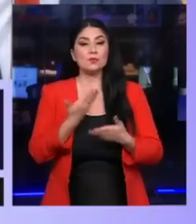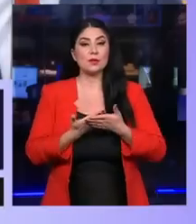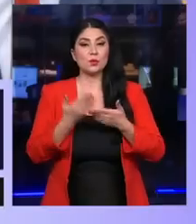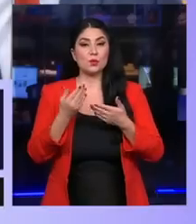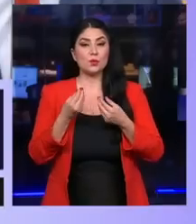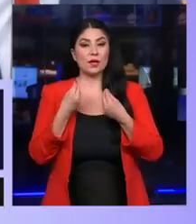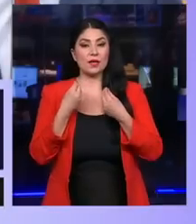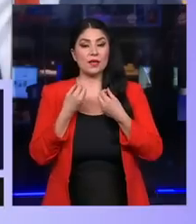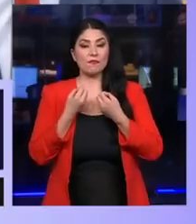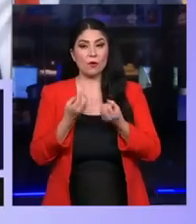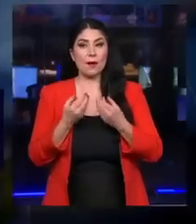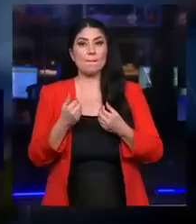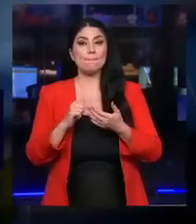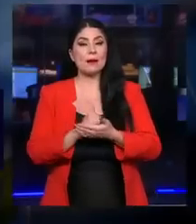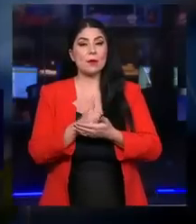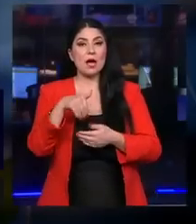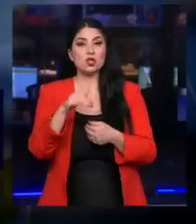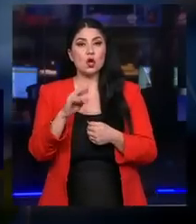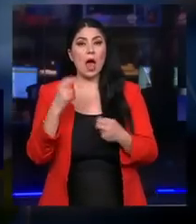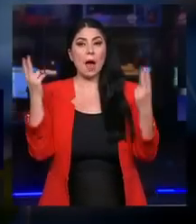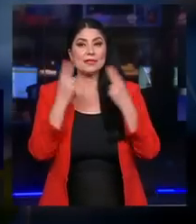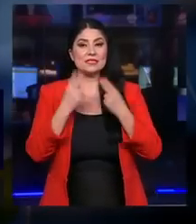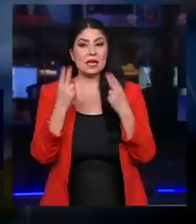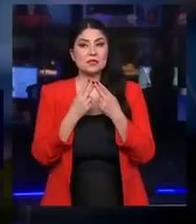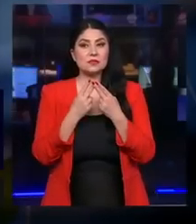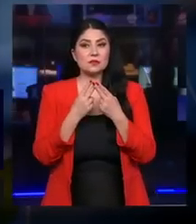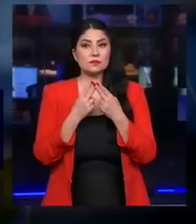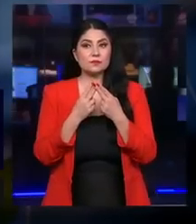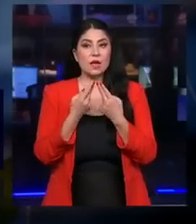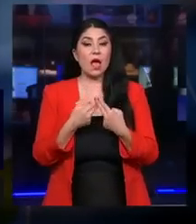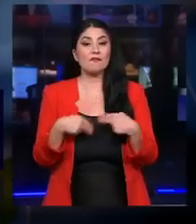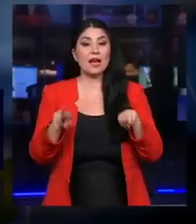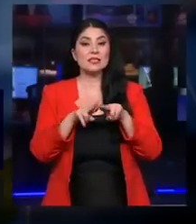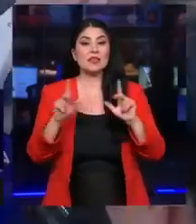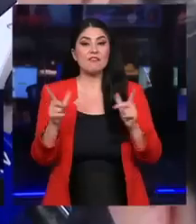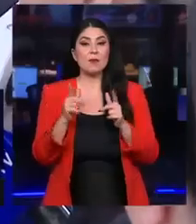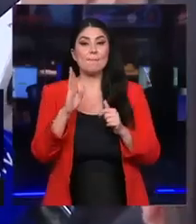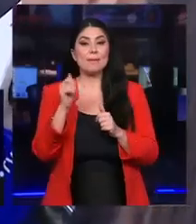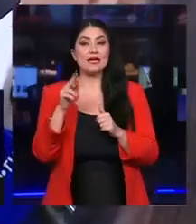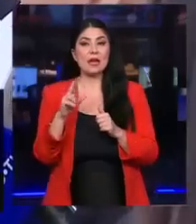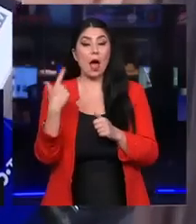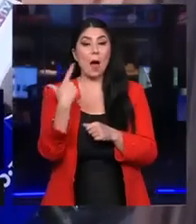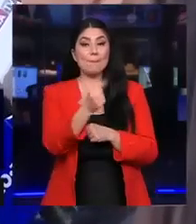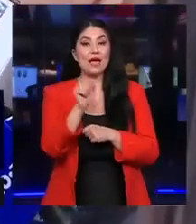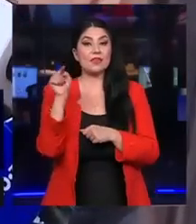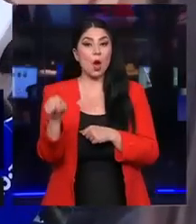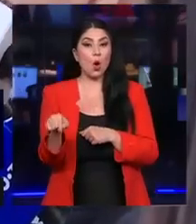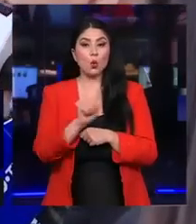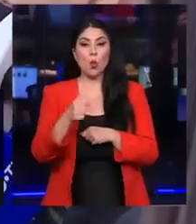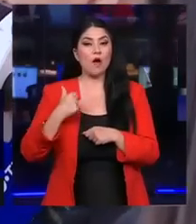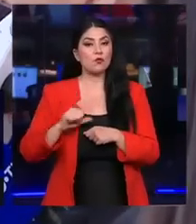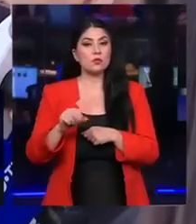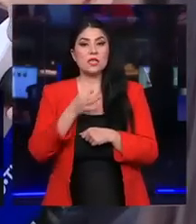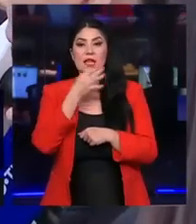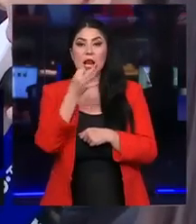intervenție. Marcel Ciolacu, premierul Marcel Ciolacu, înțelegem că a încheiat evenimentul de la BNR, a plecat deja de acolo, nu a dorit